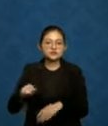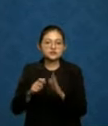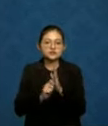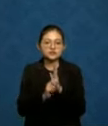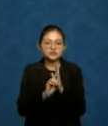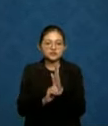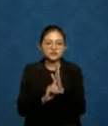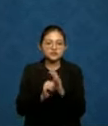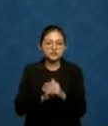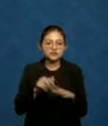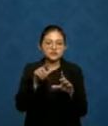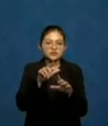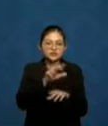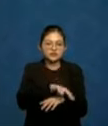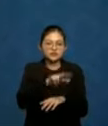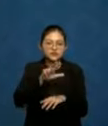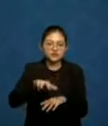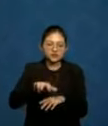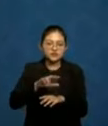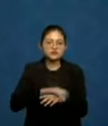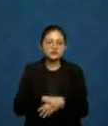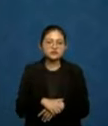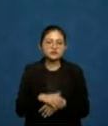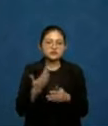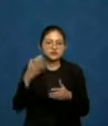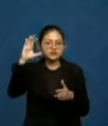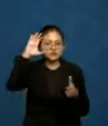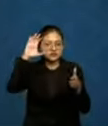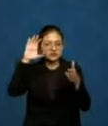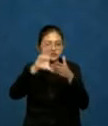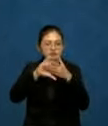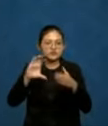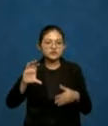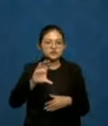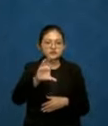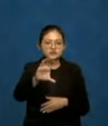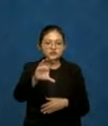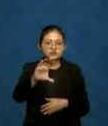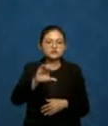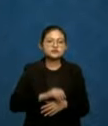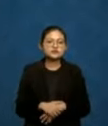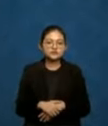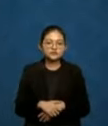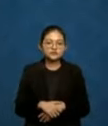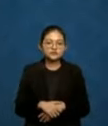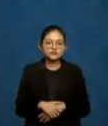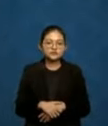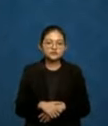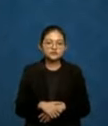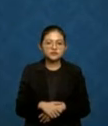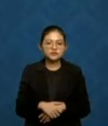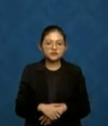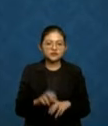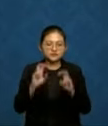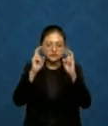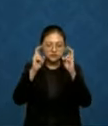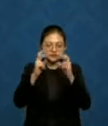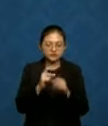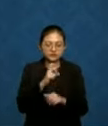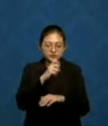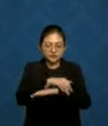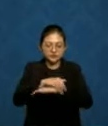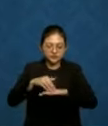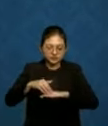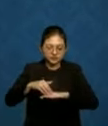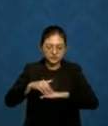เขต 3พรรคเพื่อไทยครับเดี๋ยวขอสไลด์ขึ้นด้วยนะครับท่านประธานครับในรายงานของผู้สอบบัญชีและ